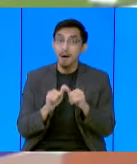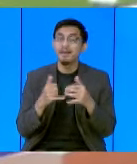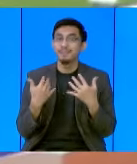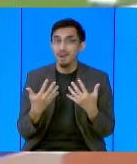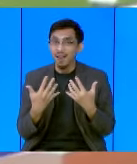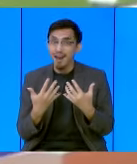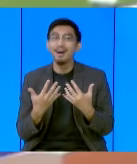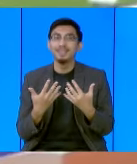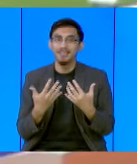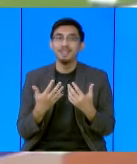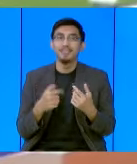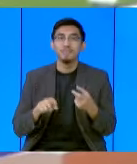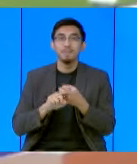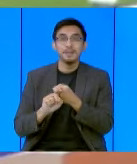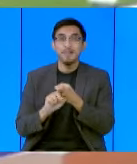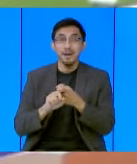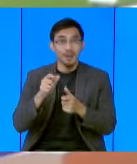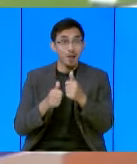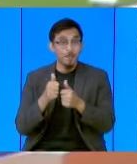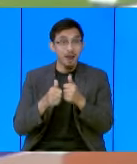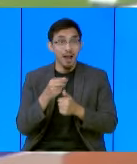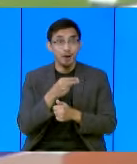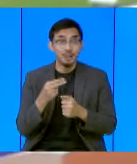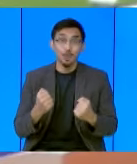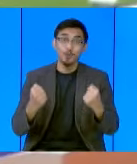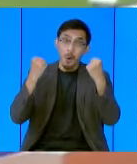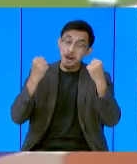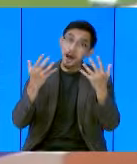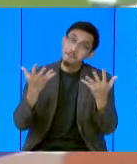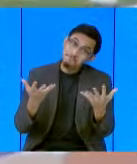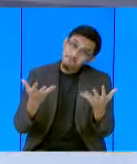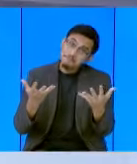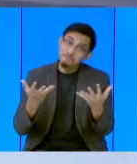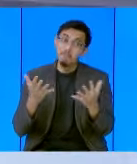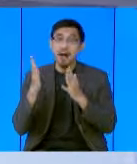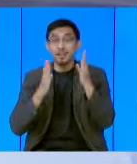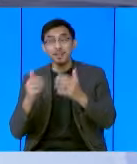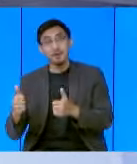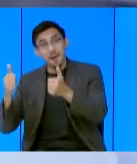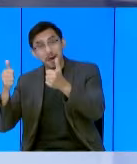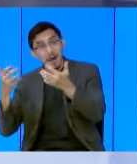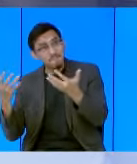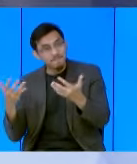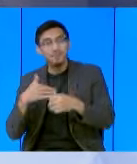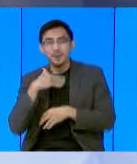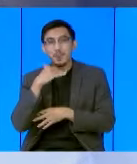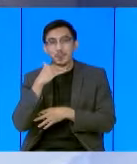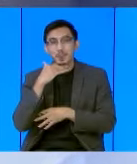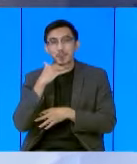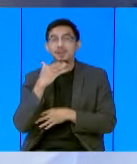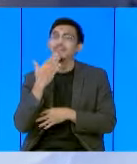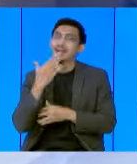laga persahabatan ini Indonesia akan menjadi juara ataukah malah Malaysia. Demikian kembali Kocha. Baik, terima kasih banyak